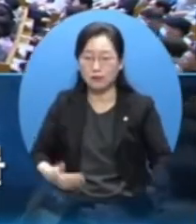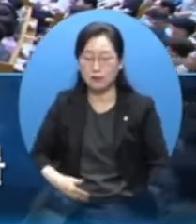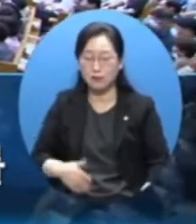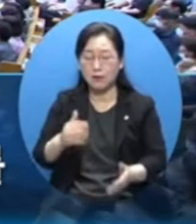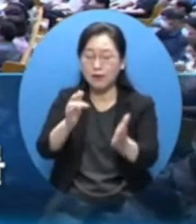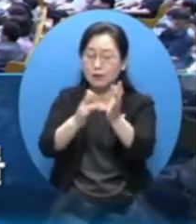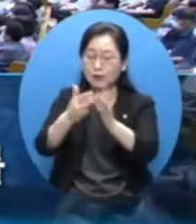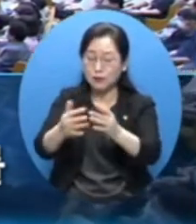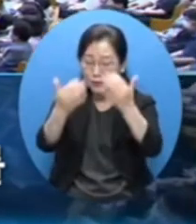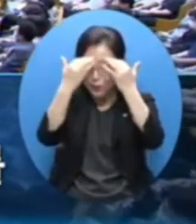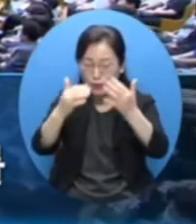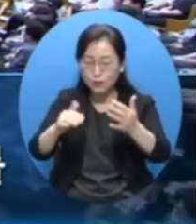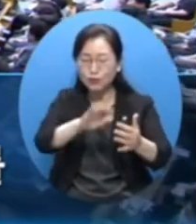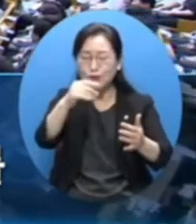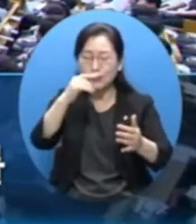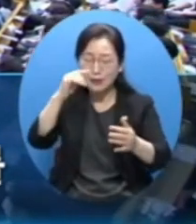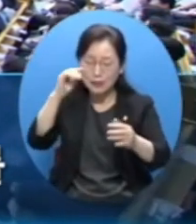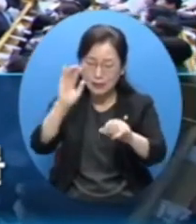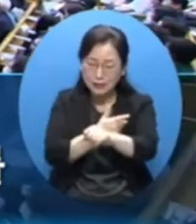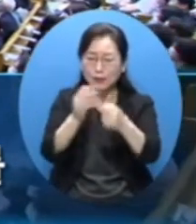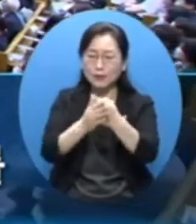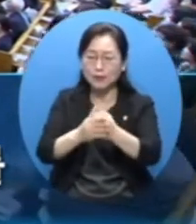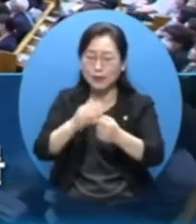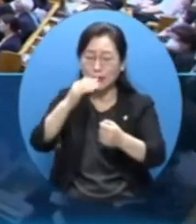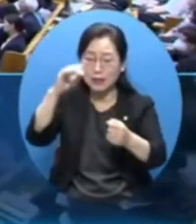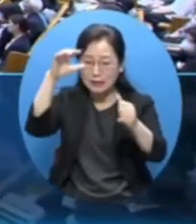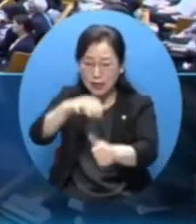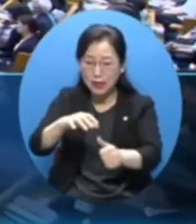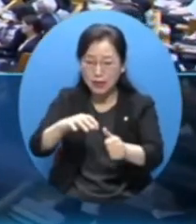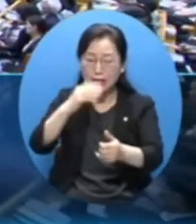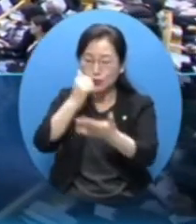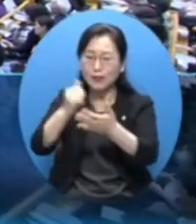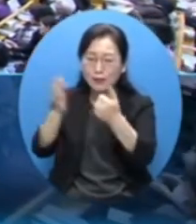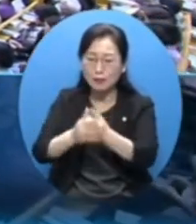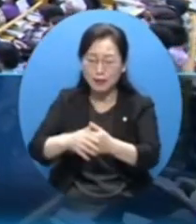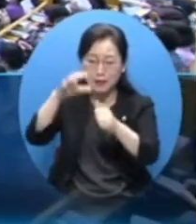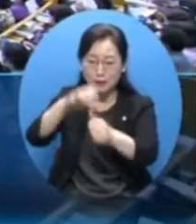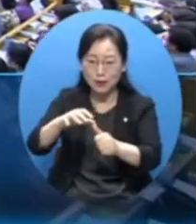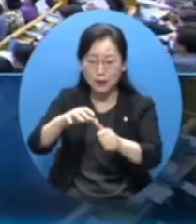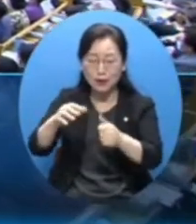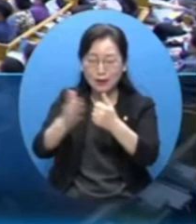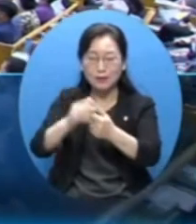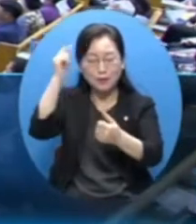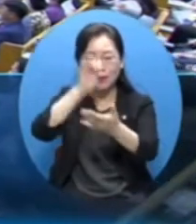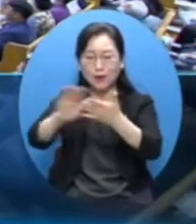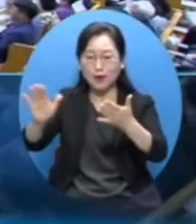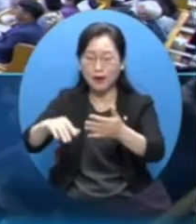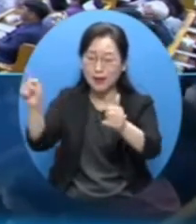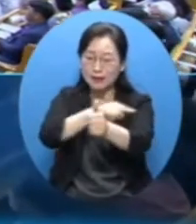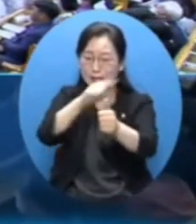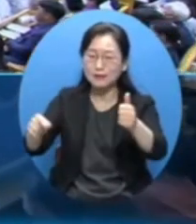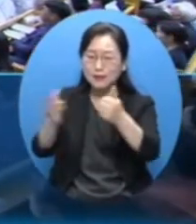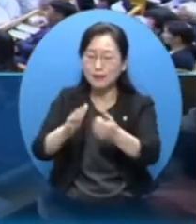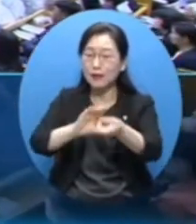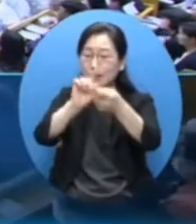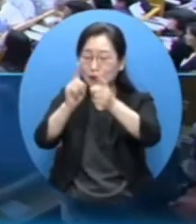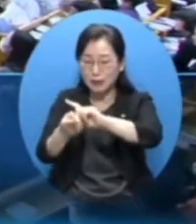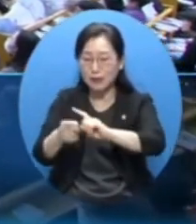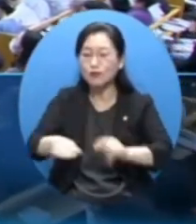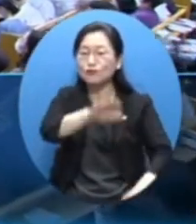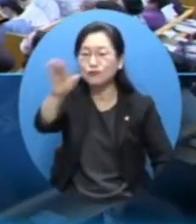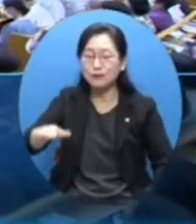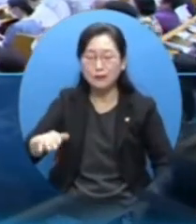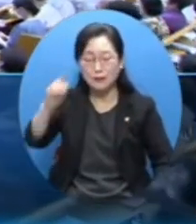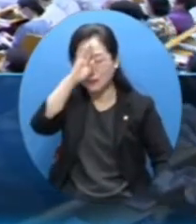허물 때문이요 그가 사람을 우리의 죄악 때문이라 그가 징계를 받으므로 우리는 평안을 누리고 그가 진정의 맞음으로 우리는 나음을